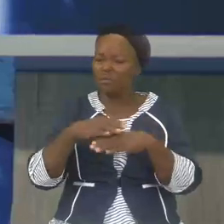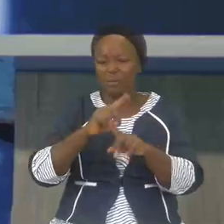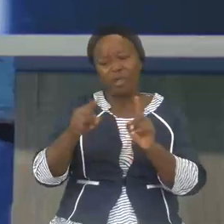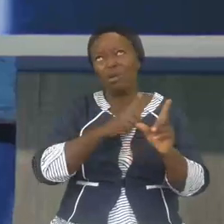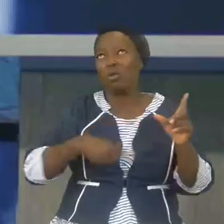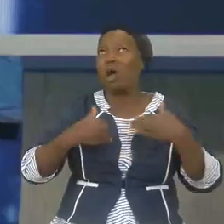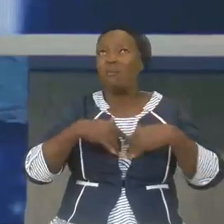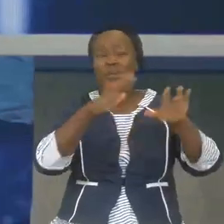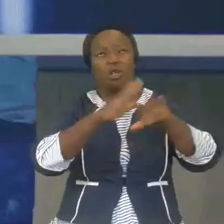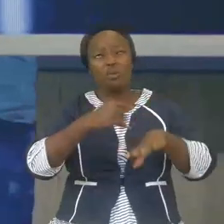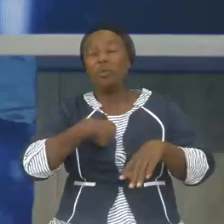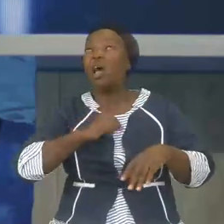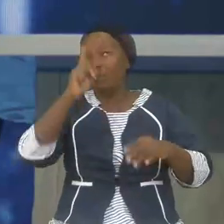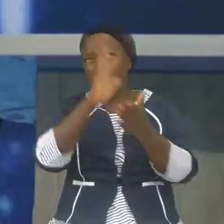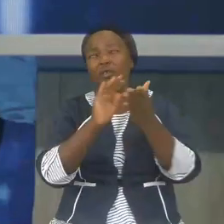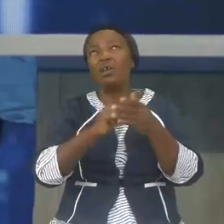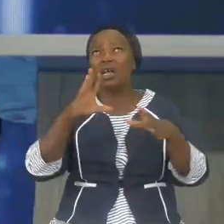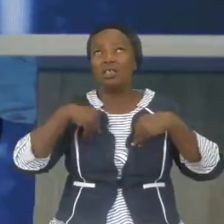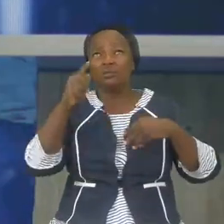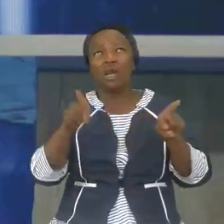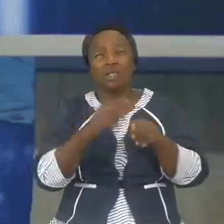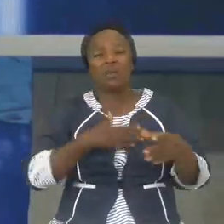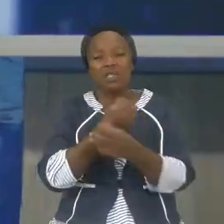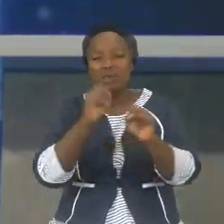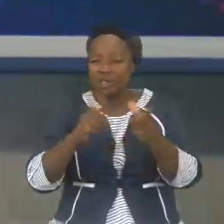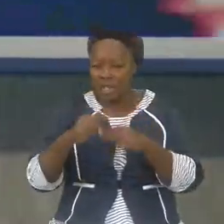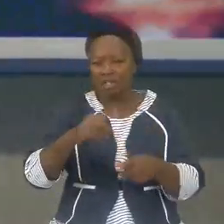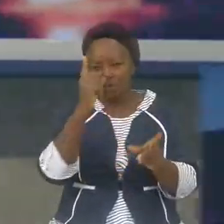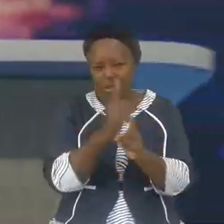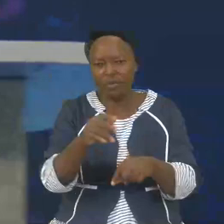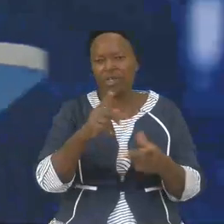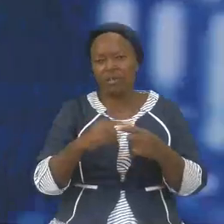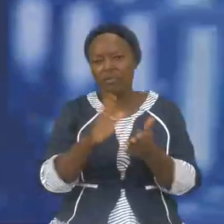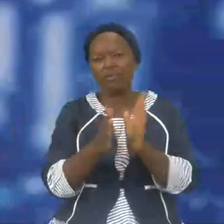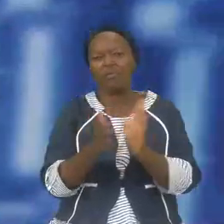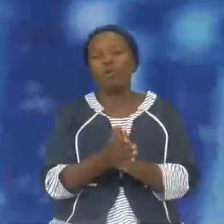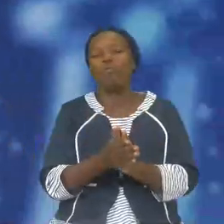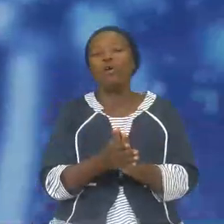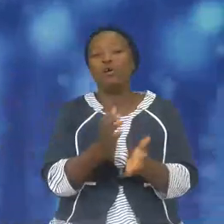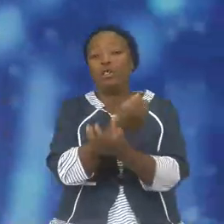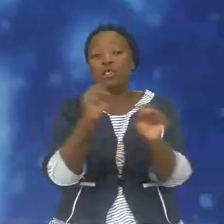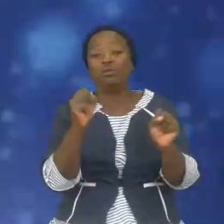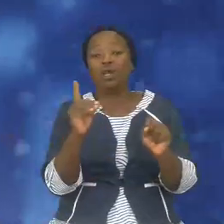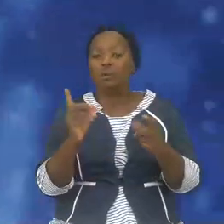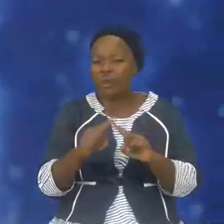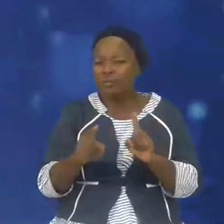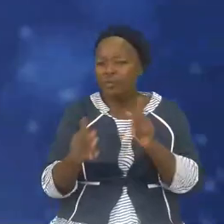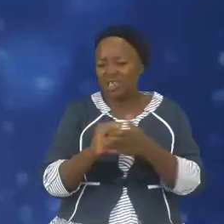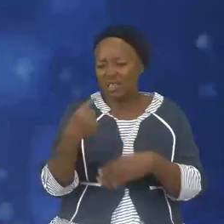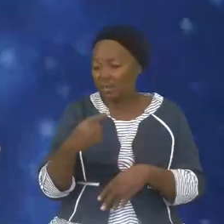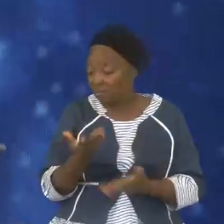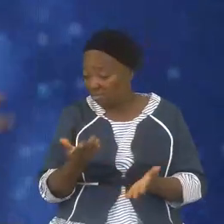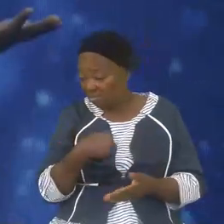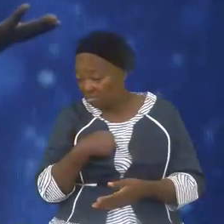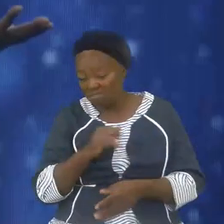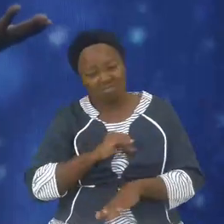je te crois que tu es mon sauveur, il te justifie, tu deviendras juste. Mais les gens-là, disent que moi je